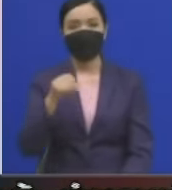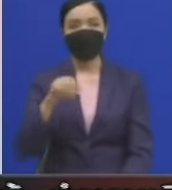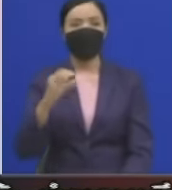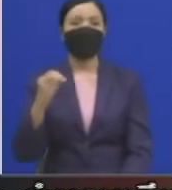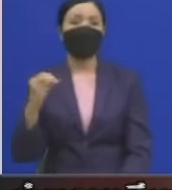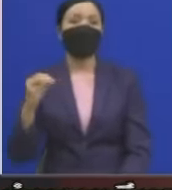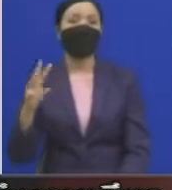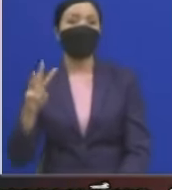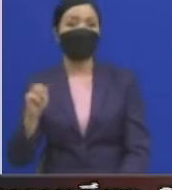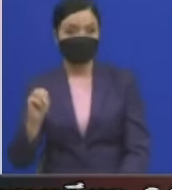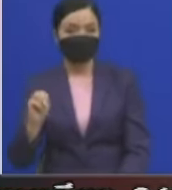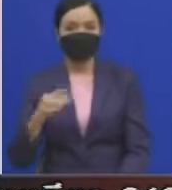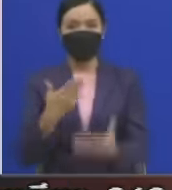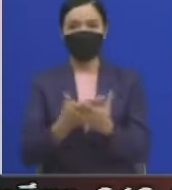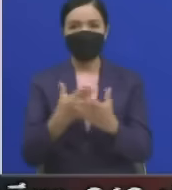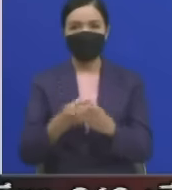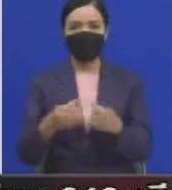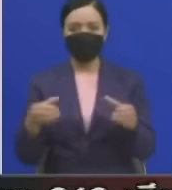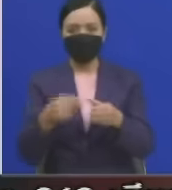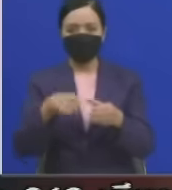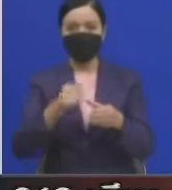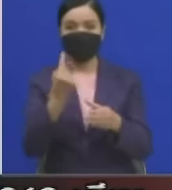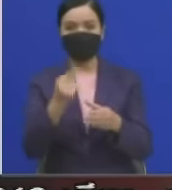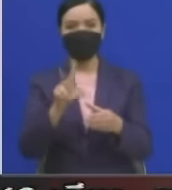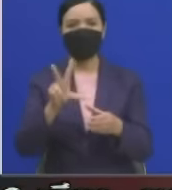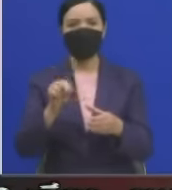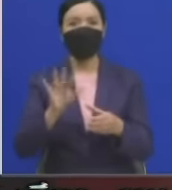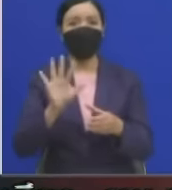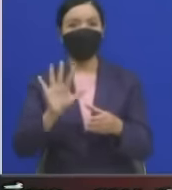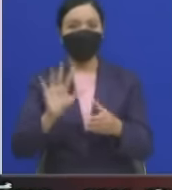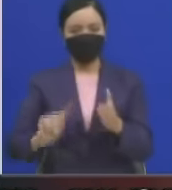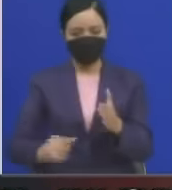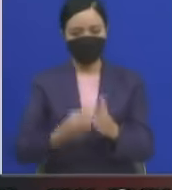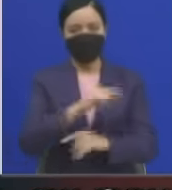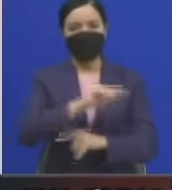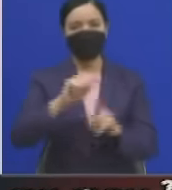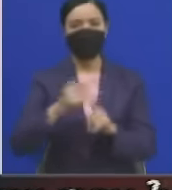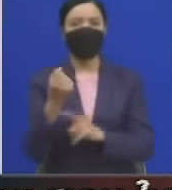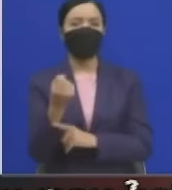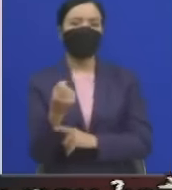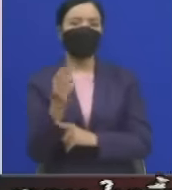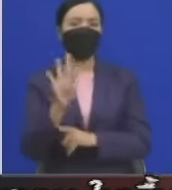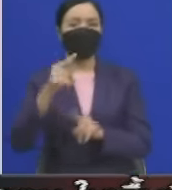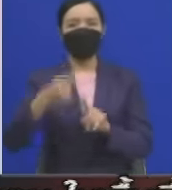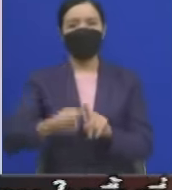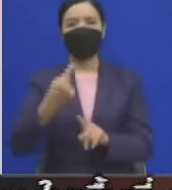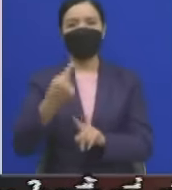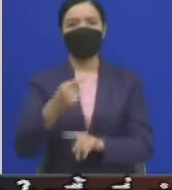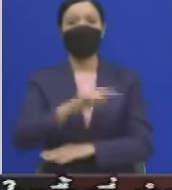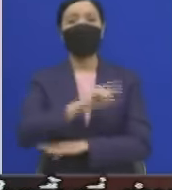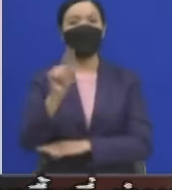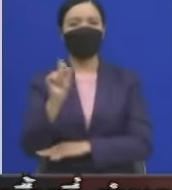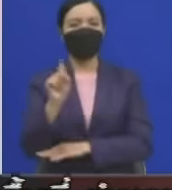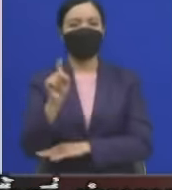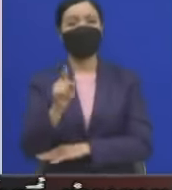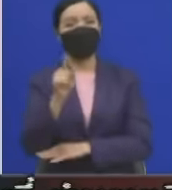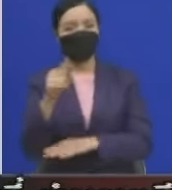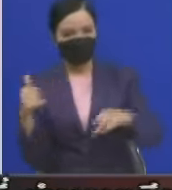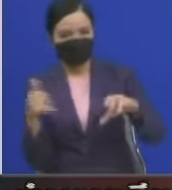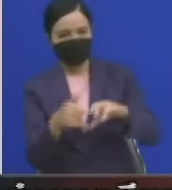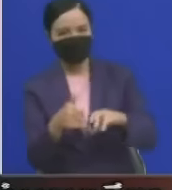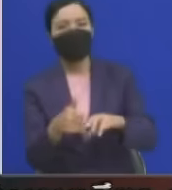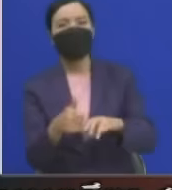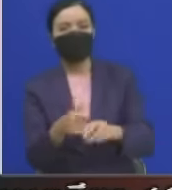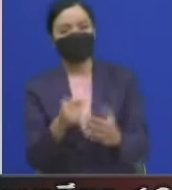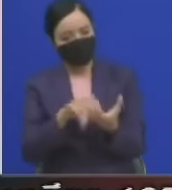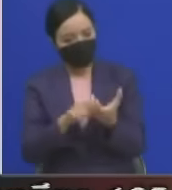gpoplanet.com นะราคา35บาทต่อชุดเริ่ม14มกราคมฮะ วันศุกร์ค่ะ สามารถไปสั่งซื้อได้จัดส่ง